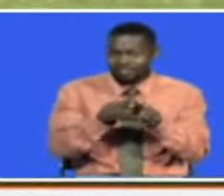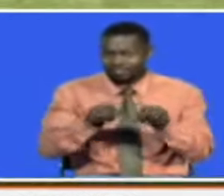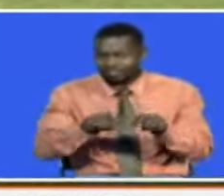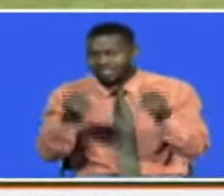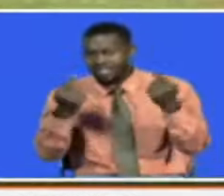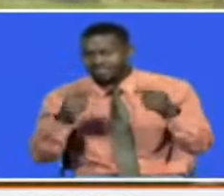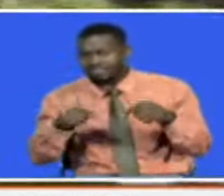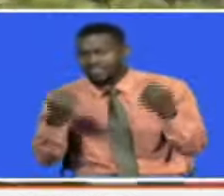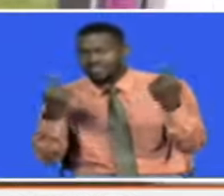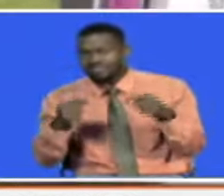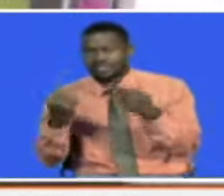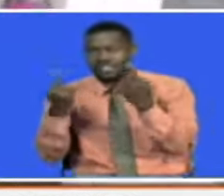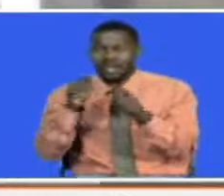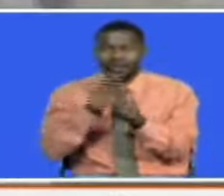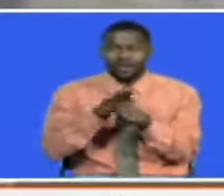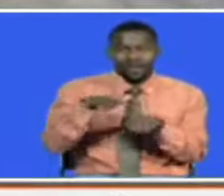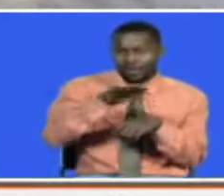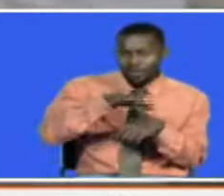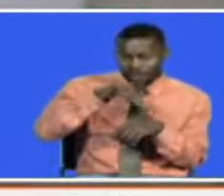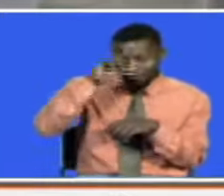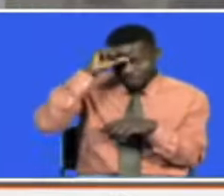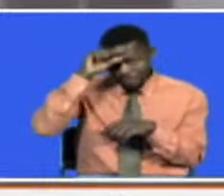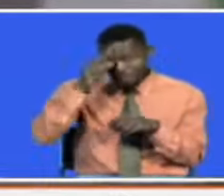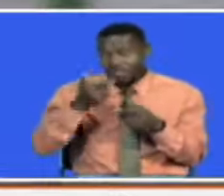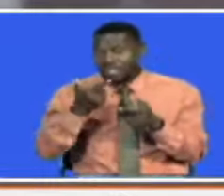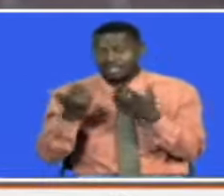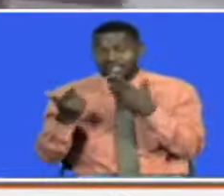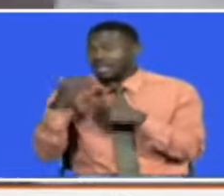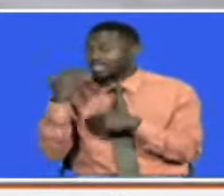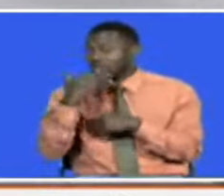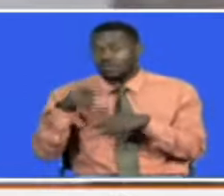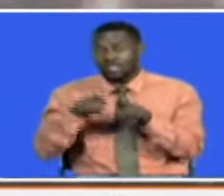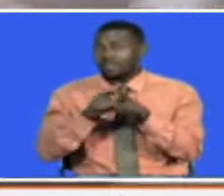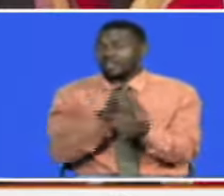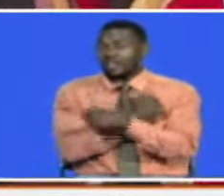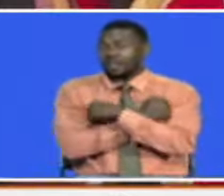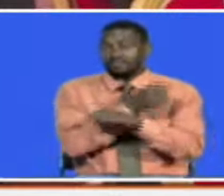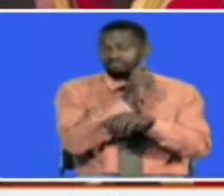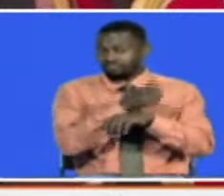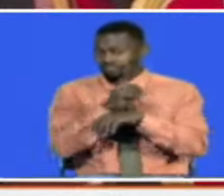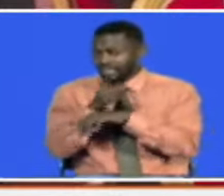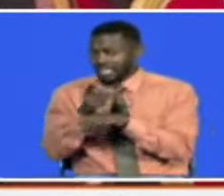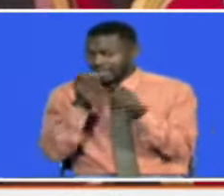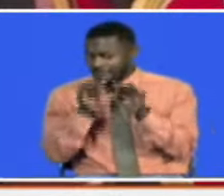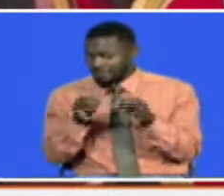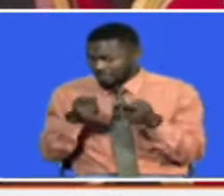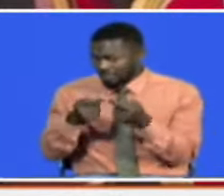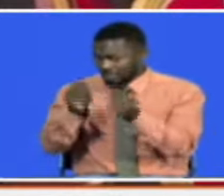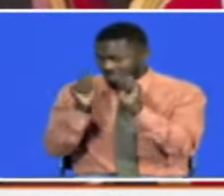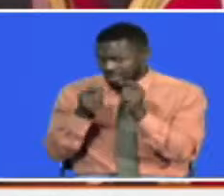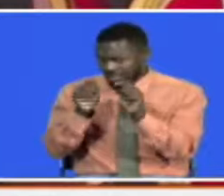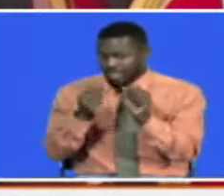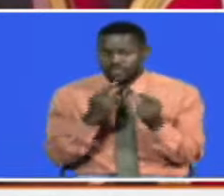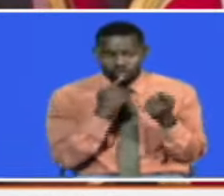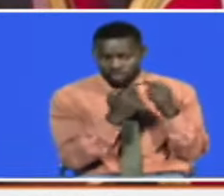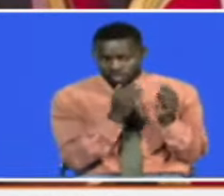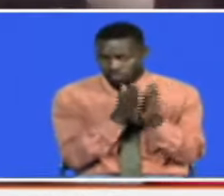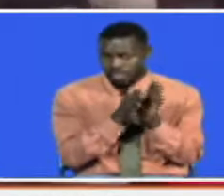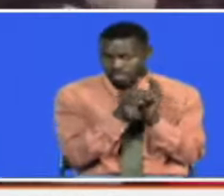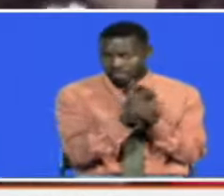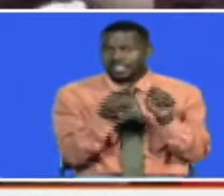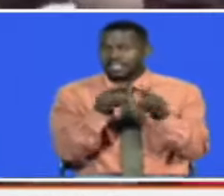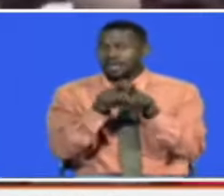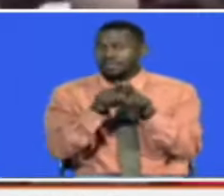uwiano. Gachagua hata hivyo aliwakanya kwa maneno makali waliojaribu kumkosoa, na kudai marafiki wa rais mwenye ngazi za